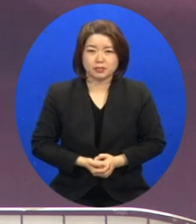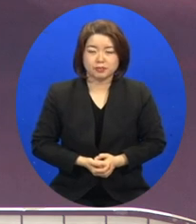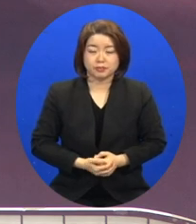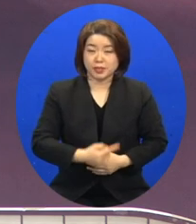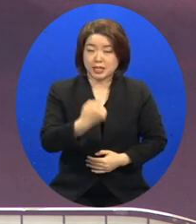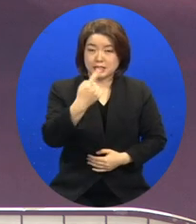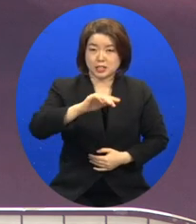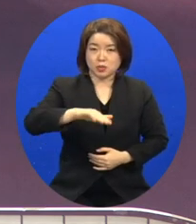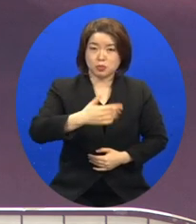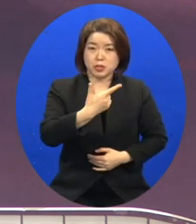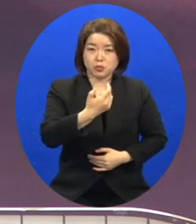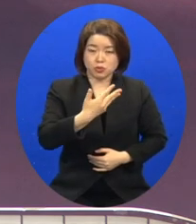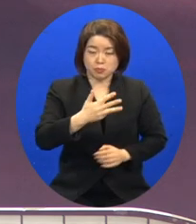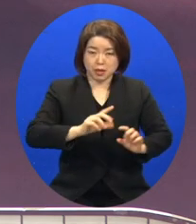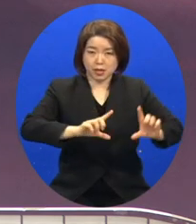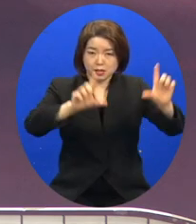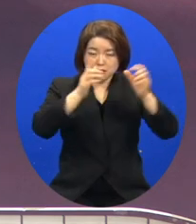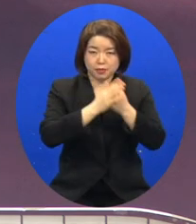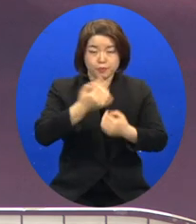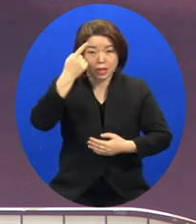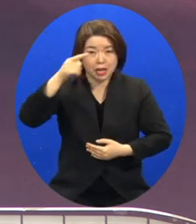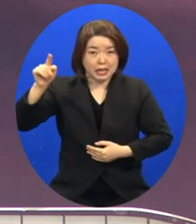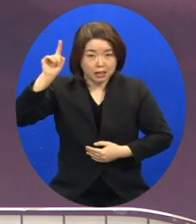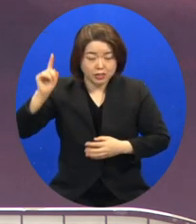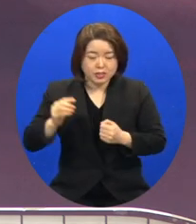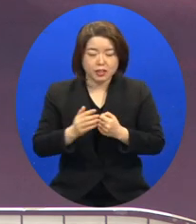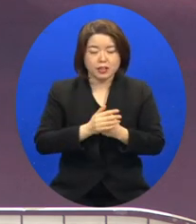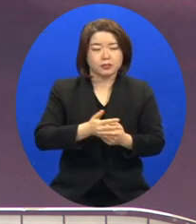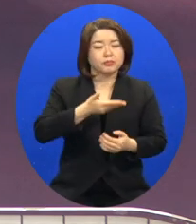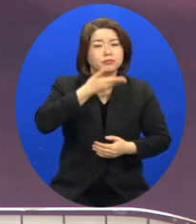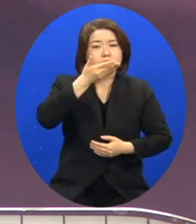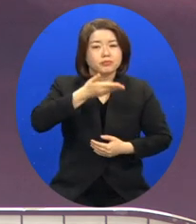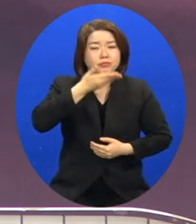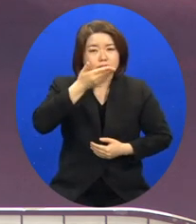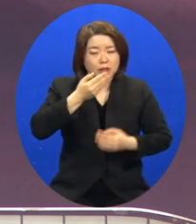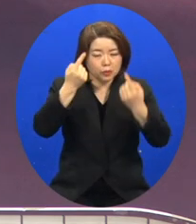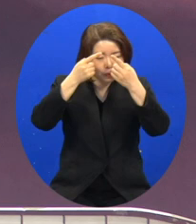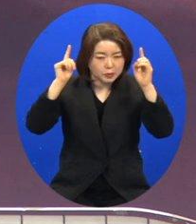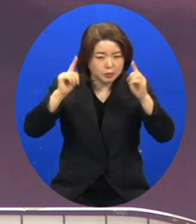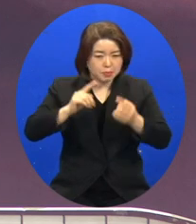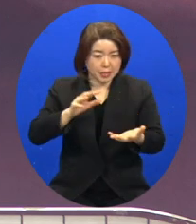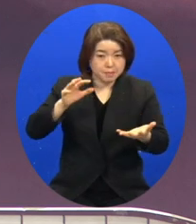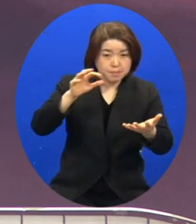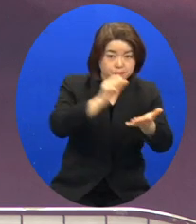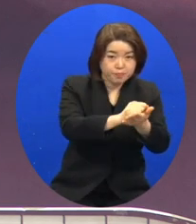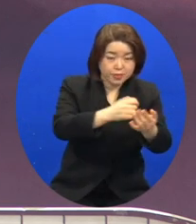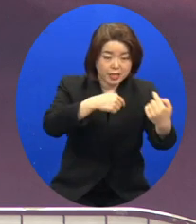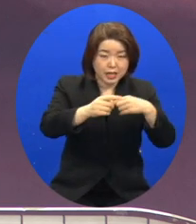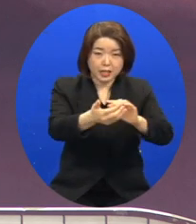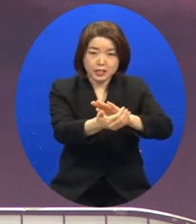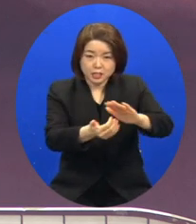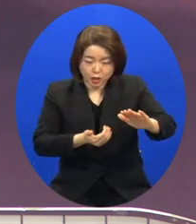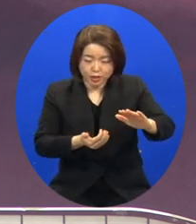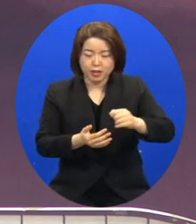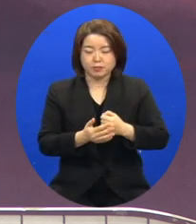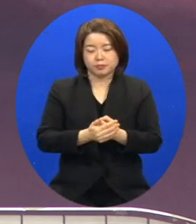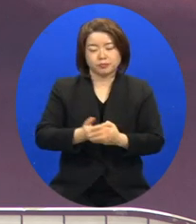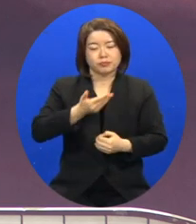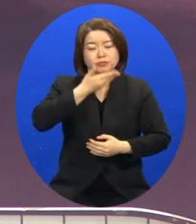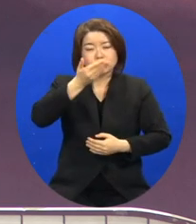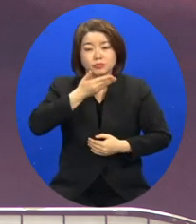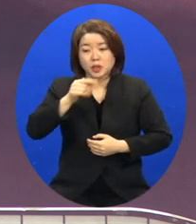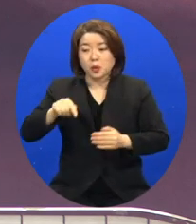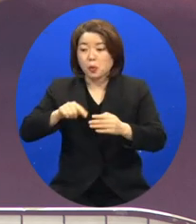1968 년 러시아가 체코슬로바키아 를 점령해 하기 전에 체코슬로바키아의 어느 교회가 싸우는